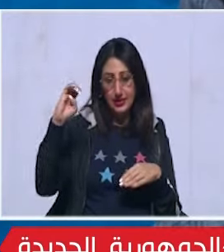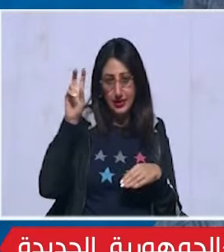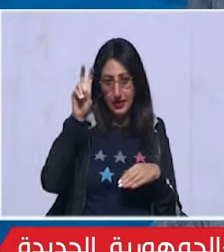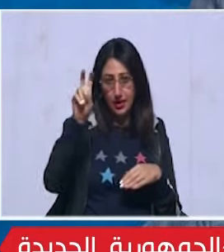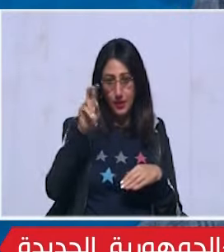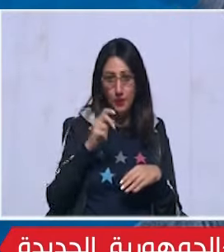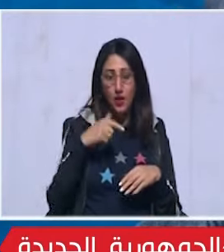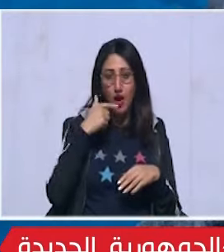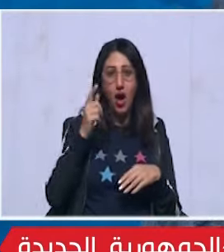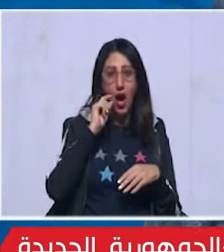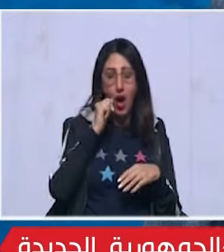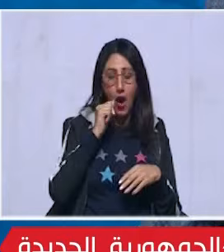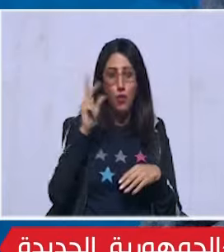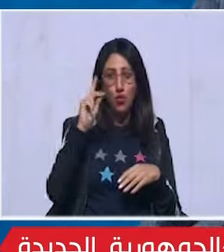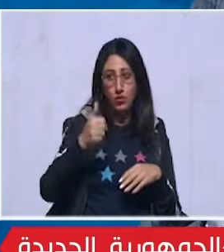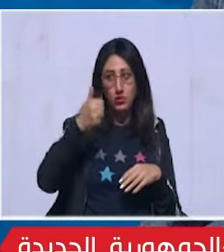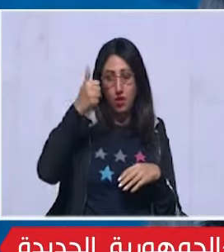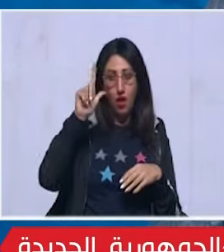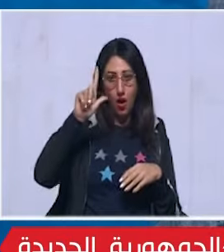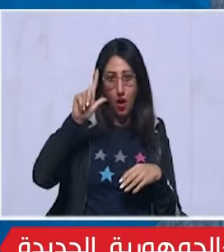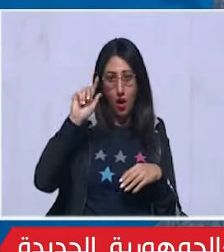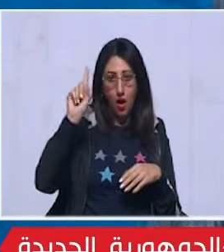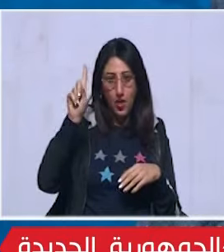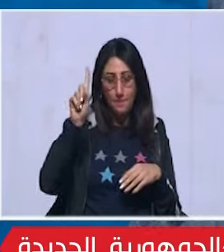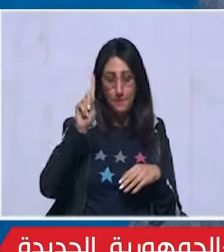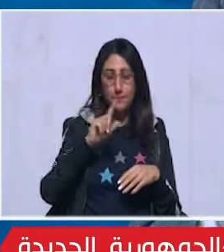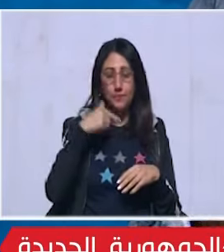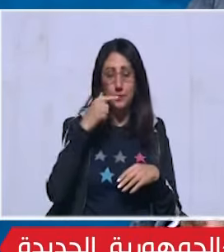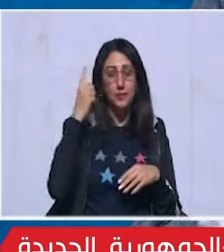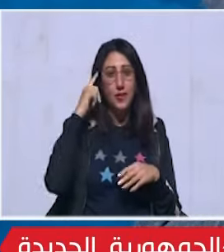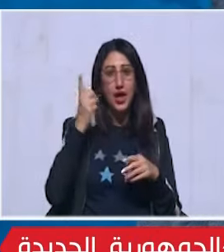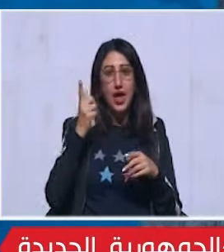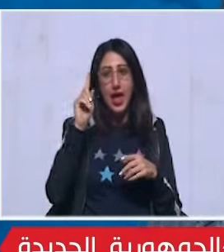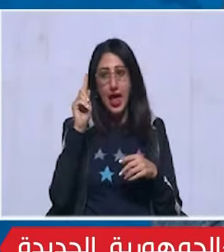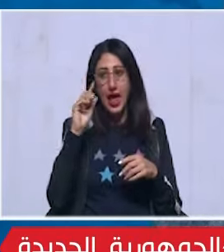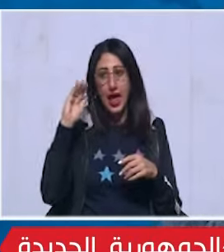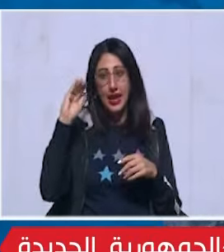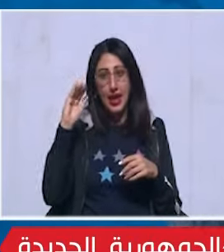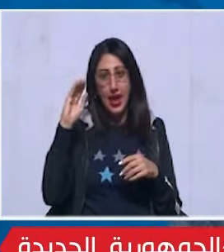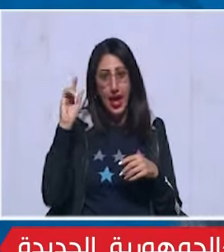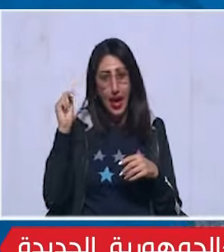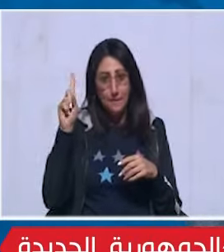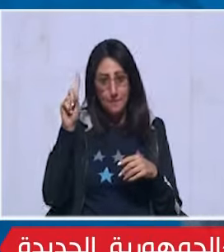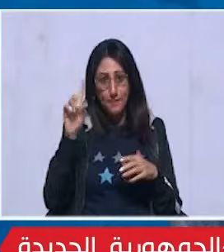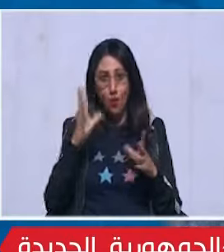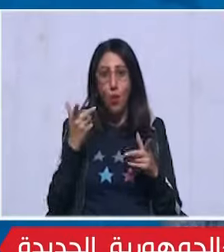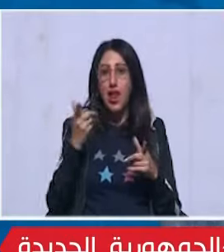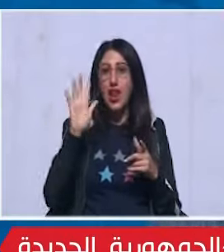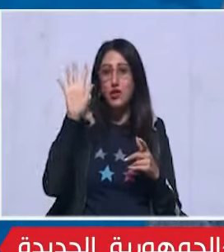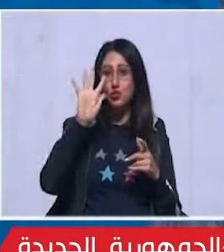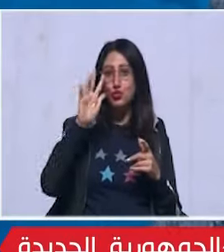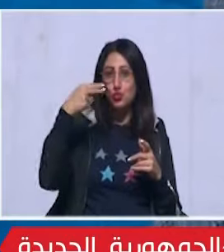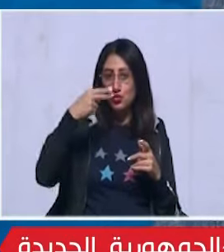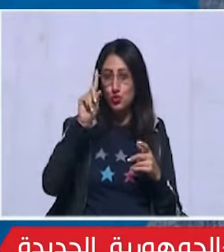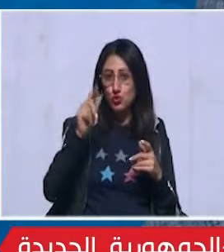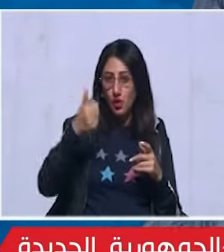الحزن اختلفوا في الشهور كثيره جدا ما بين رجب وربيع ورمضان وشعبان واقرب